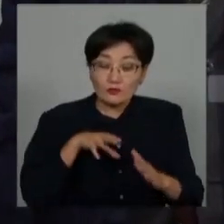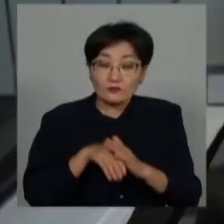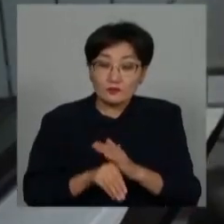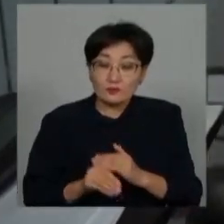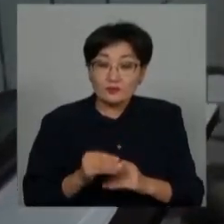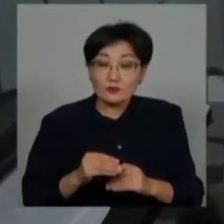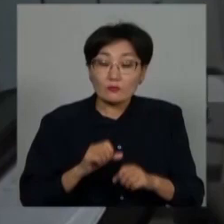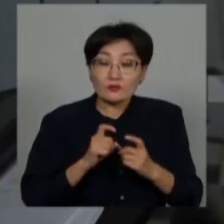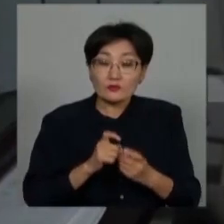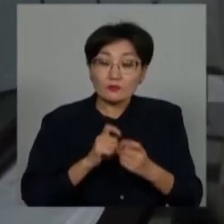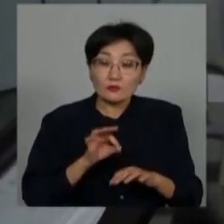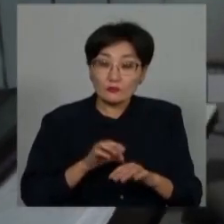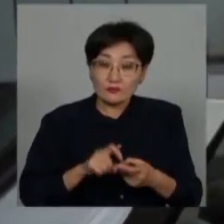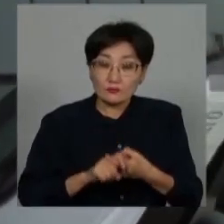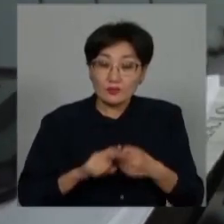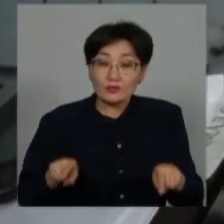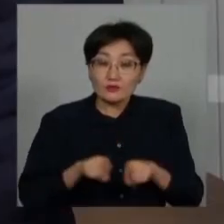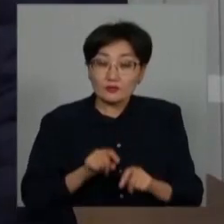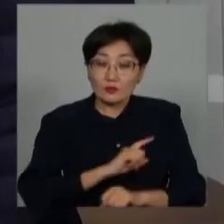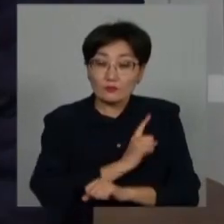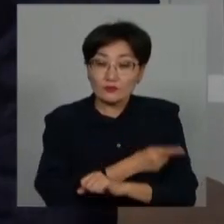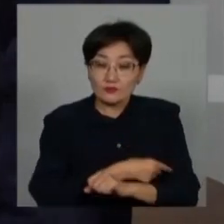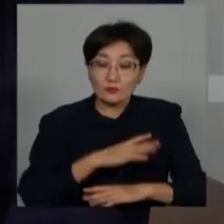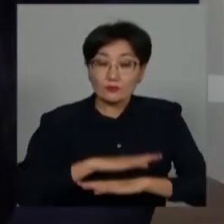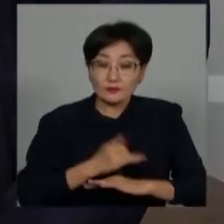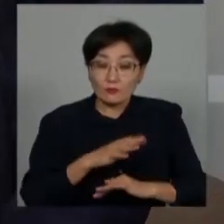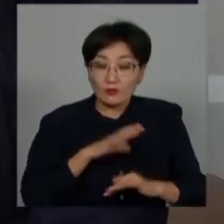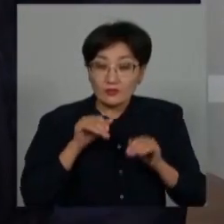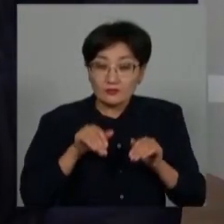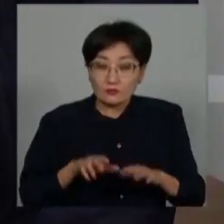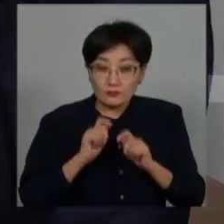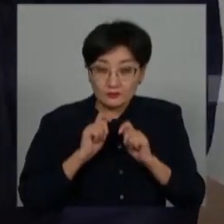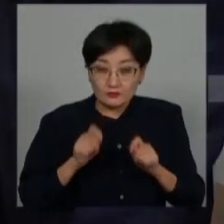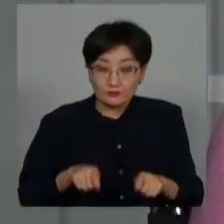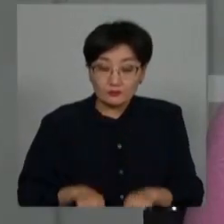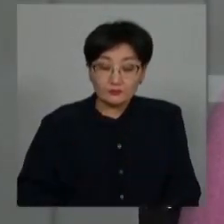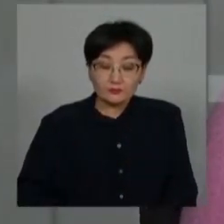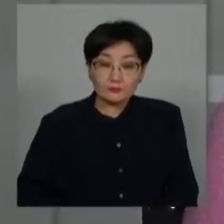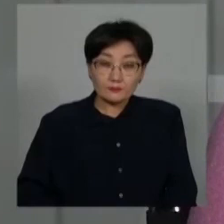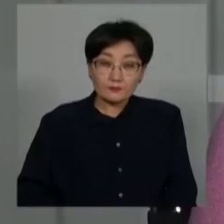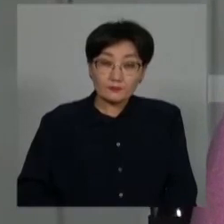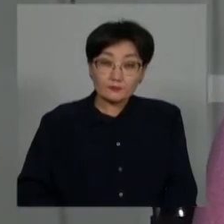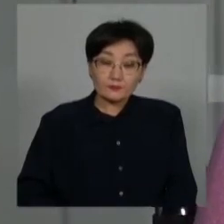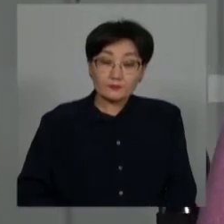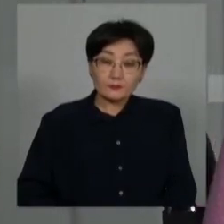свой вклад в борьбу с ковидом. За такой смелый поступок ее было решено наградить.